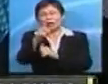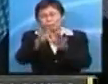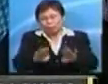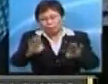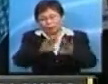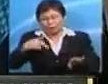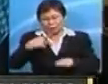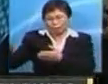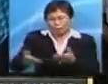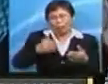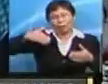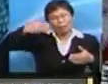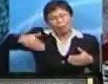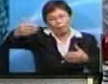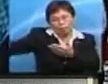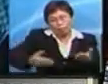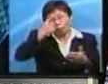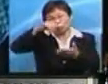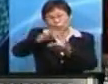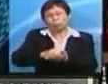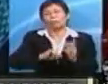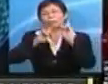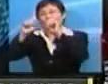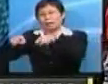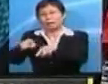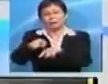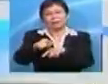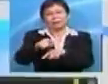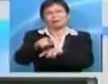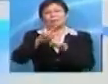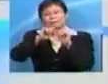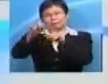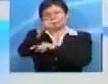perkembangannya akan kami bawa dari masa ke semasa. Untuk itu, kembali semula bersama Hisham dan juga Leila.